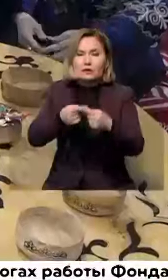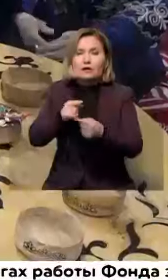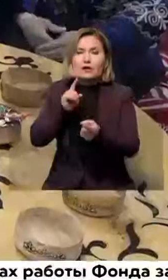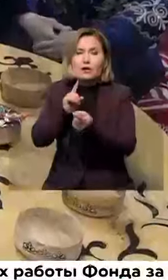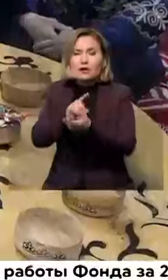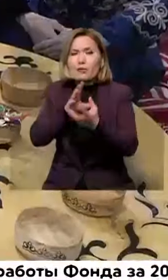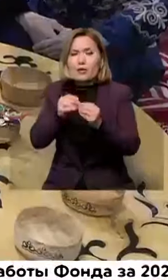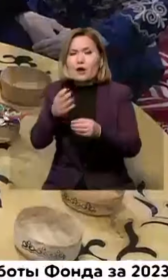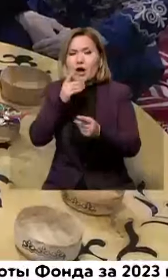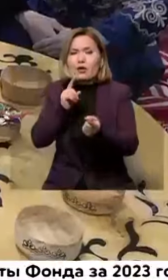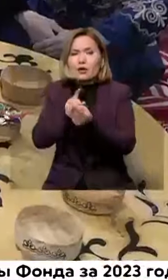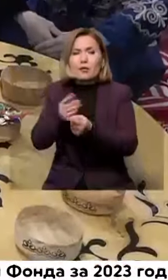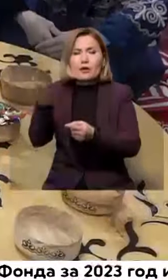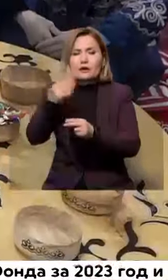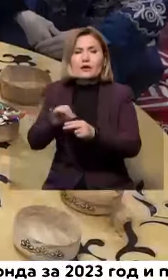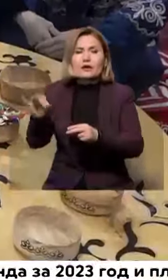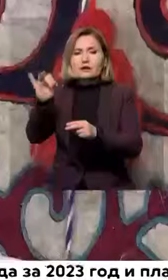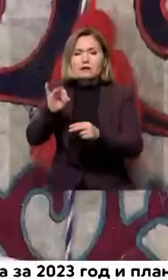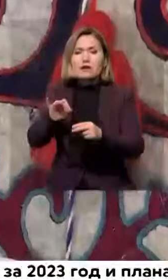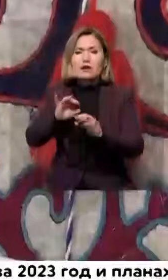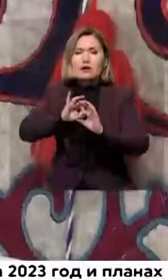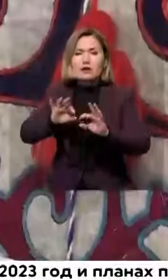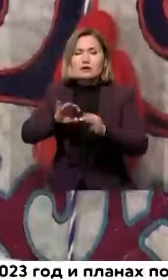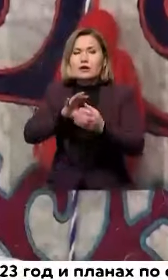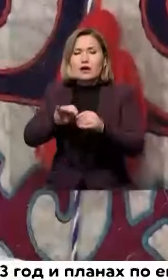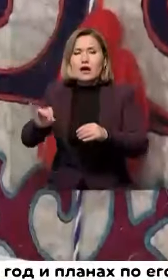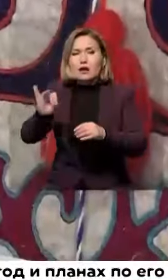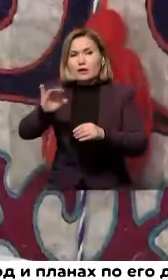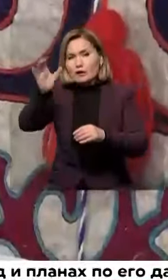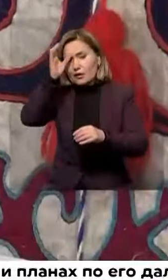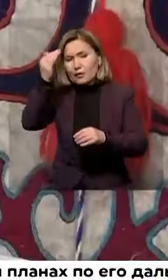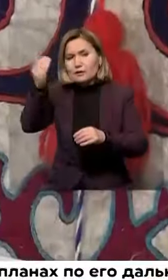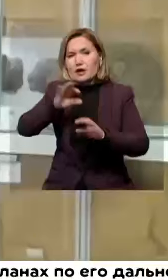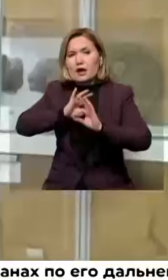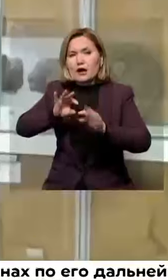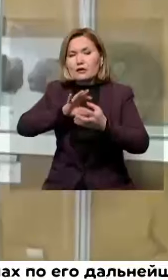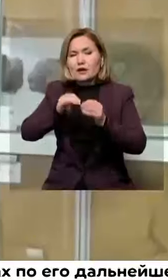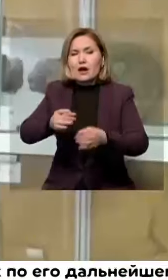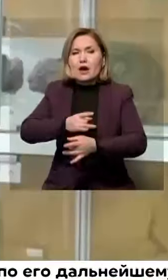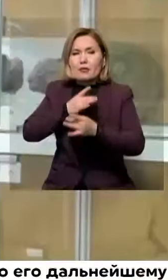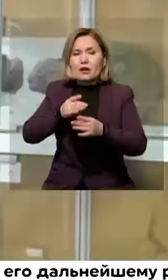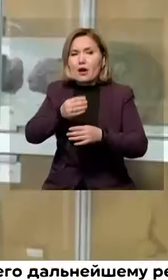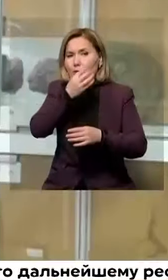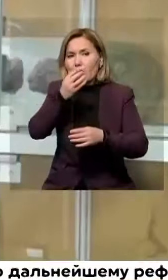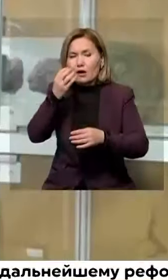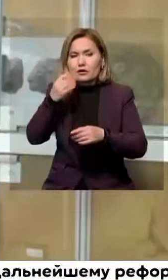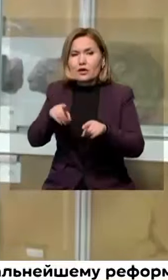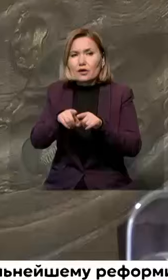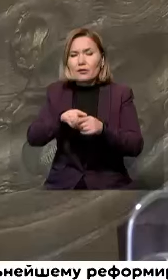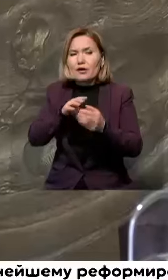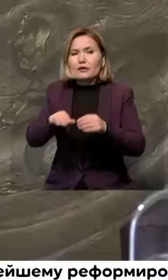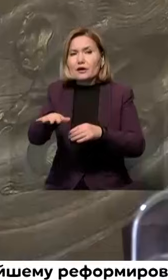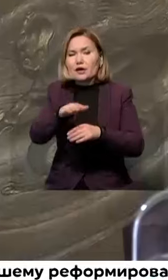пайымдауынша көрісудің шығу төркіні туралы түрлі жорамал бар. Тарихшы Жаңабек Жақсығалиевтің айтуынша, мереке маңғолдар мен тубалықтар өмір